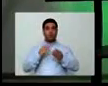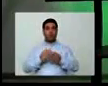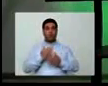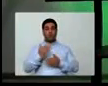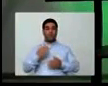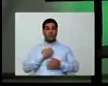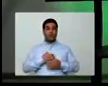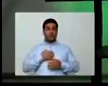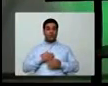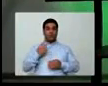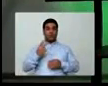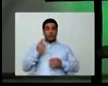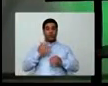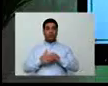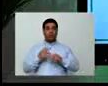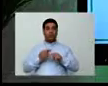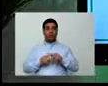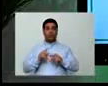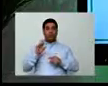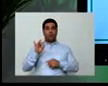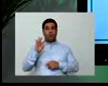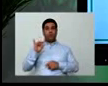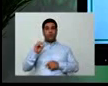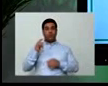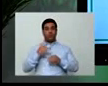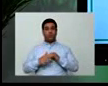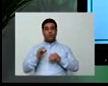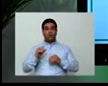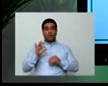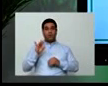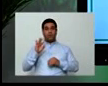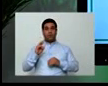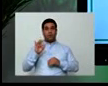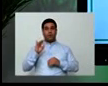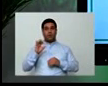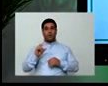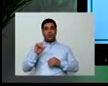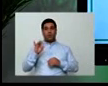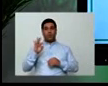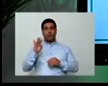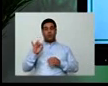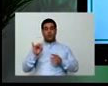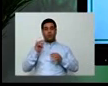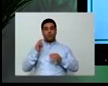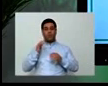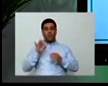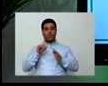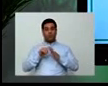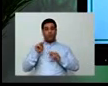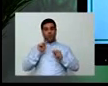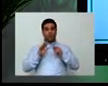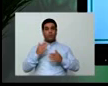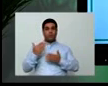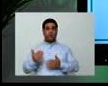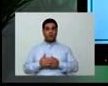білен асосан ikkita tushuncha, bu biosfera tushunchasi hamda biosfera darajasining xususiyatlari haqida o'rganamiz.